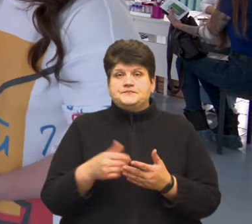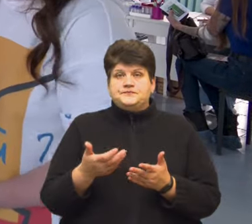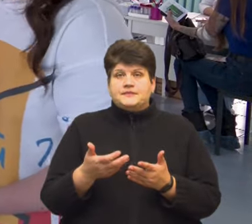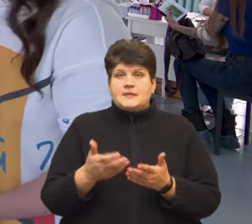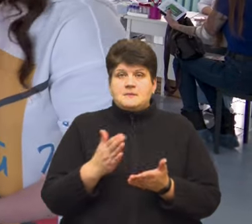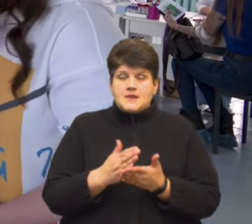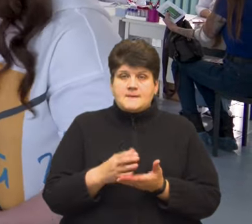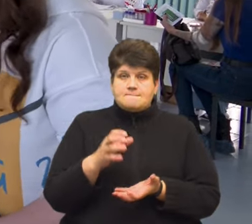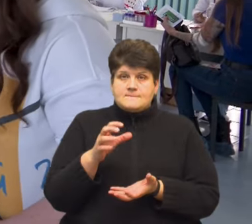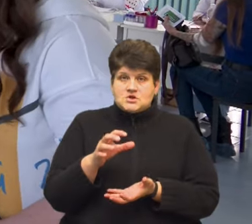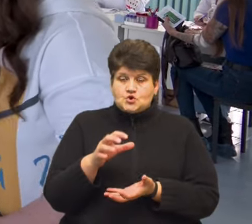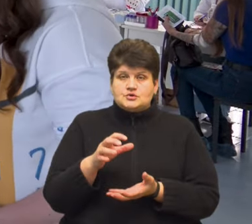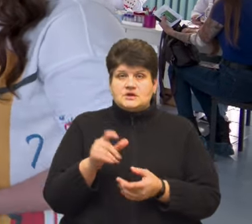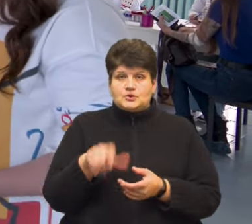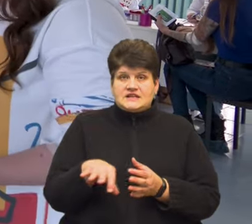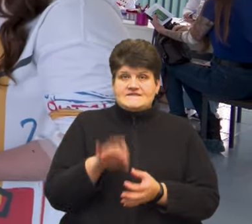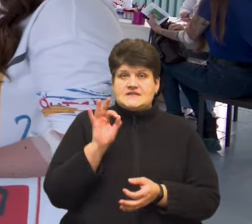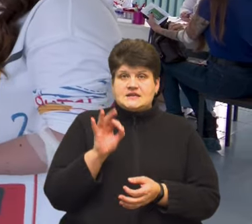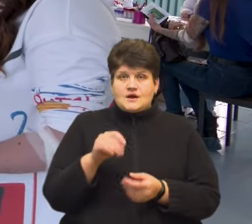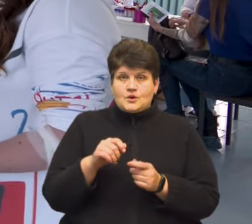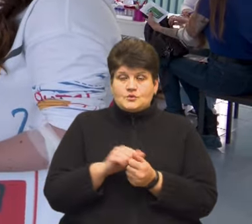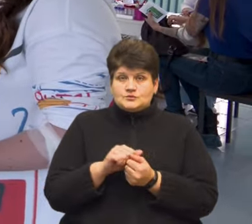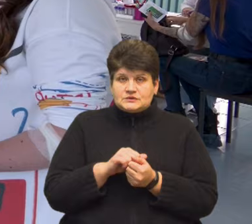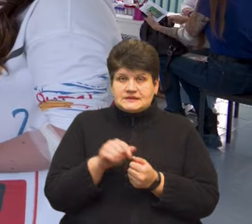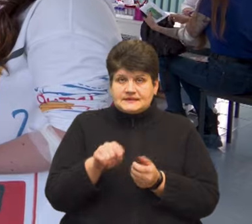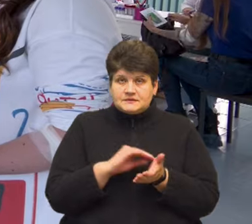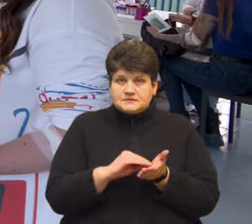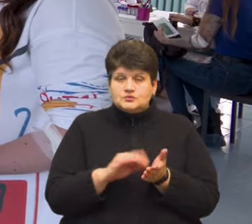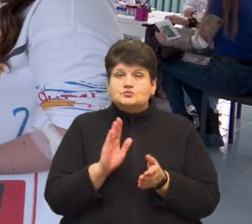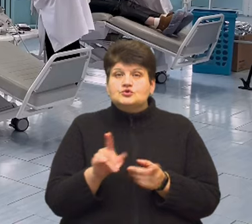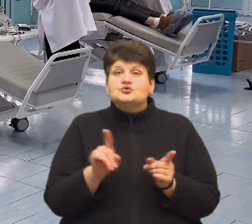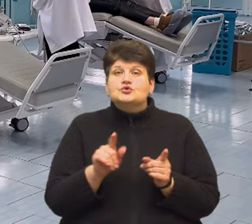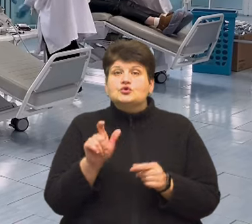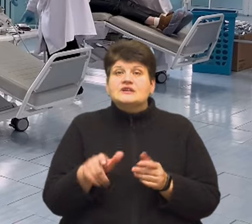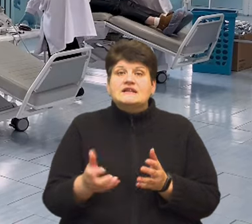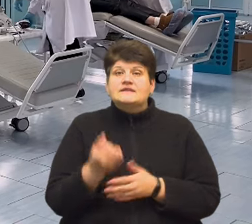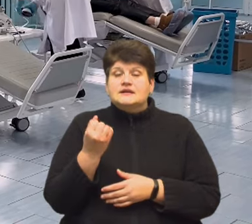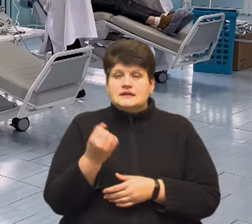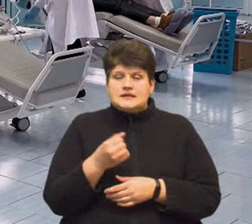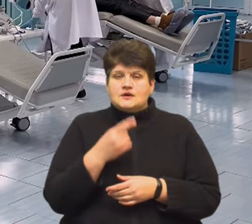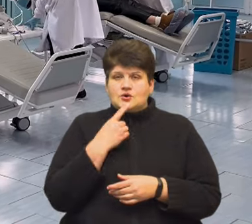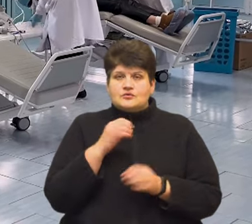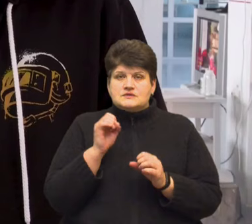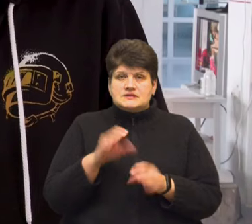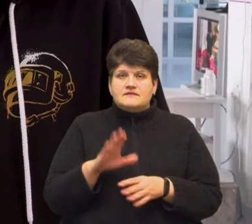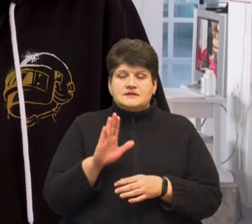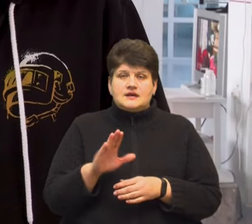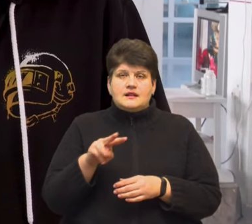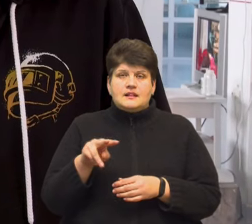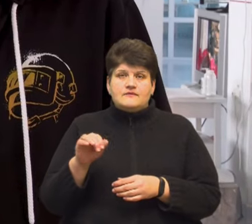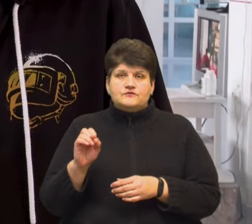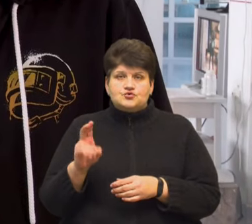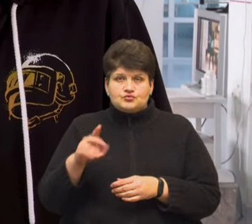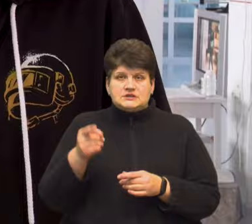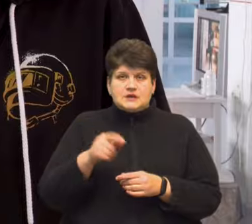мішочок де людина витягає пірчик і на якому буде якраз вписано що людина якраз виграла здав кров тернополянин Віталій Левчук чоловік каже